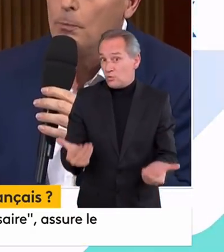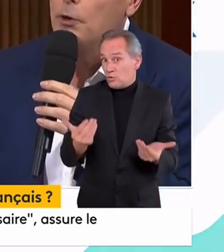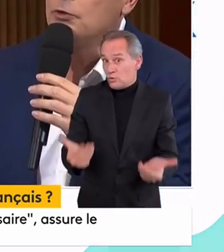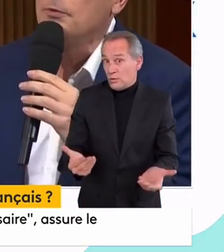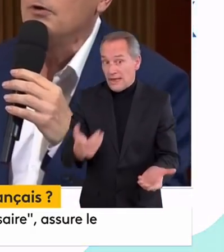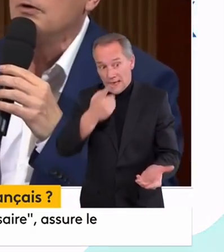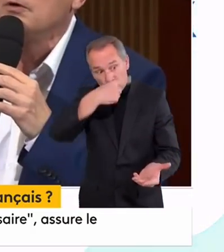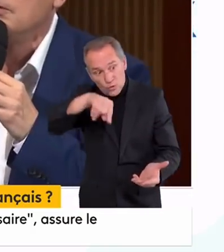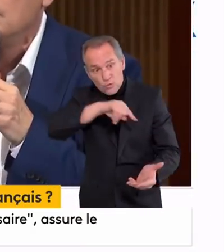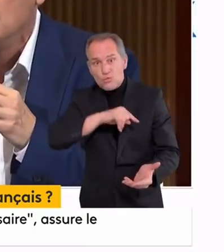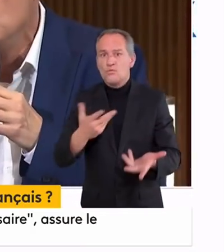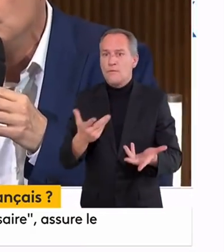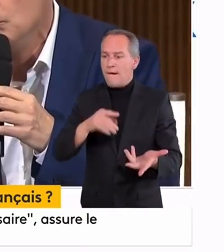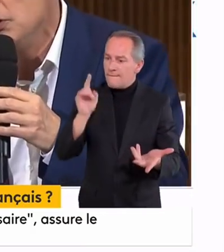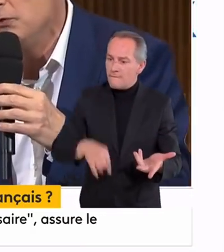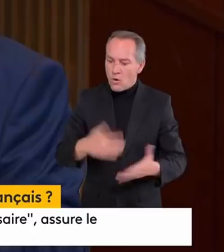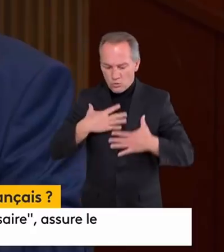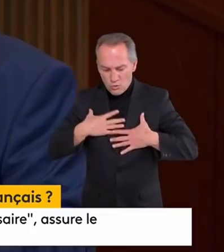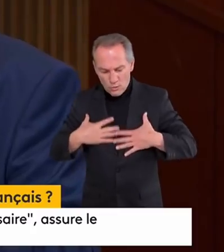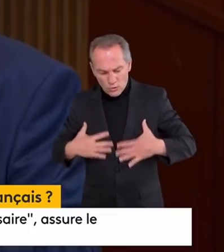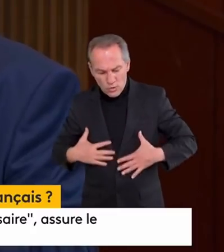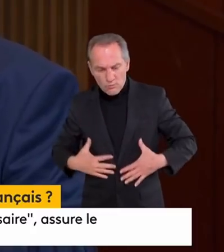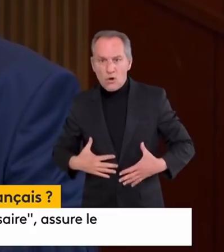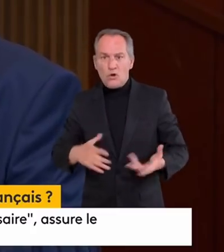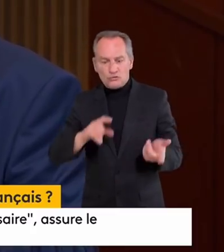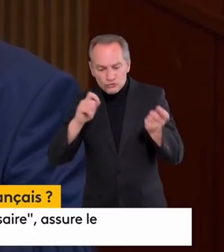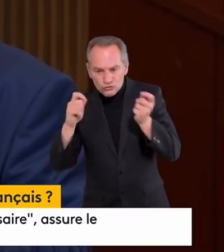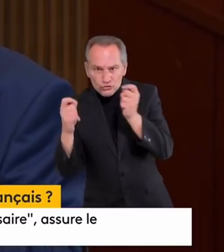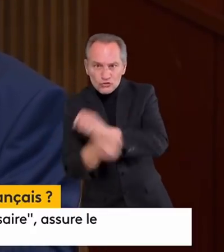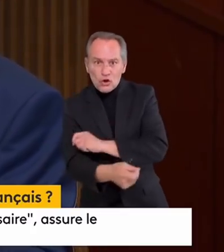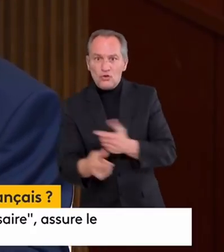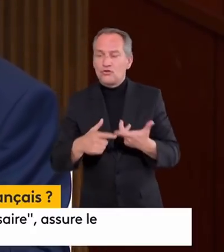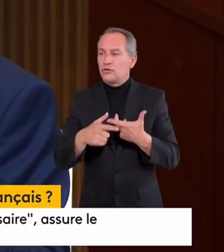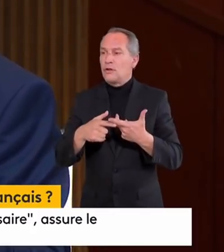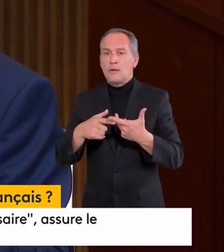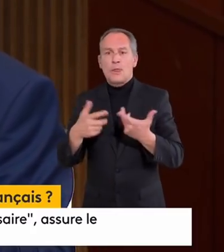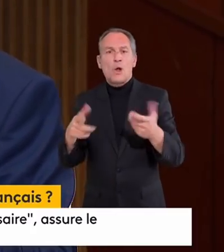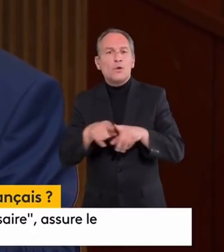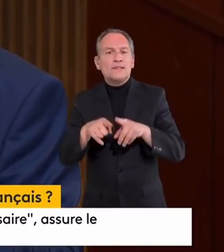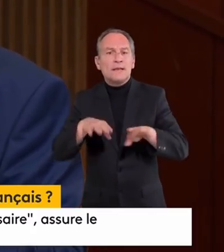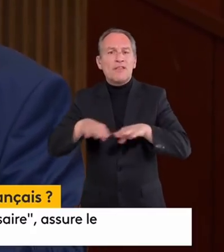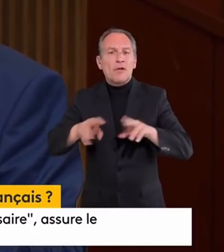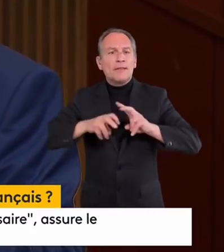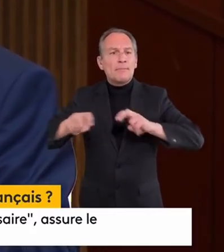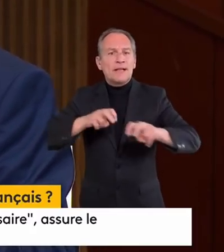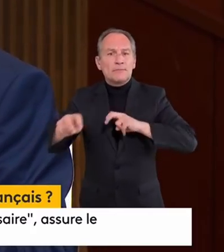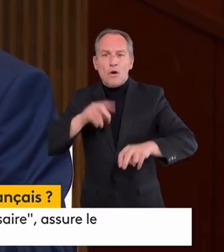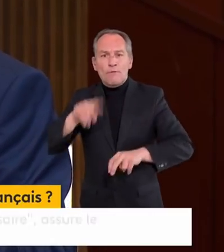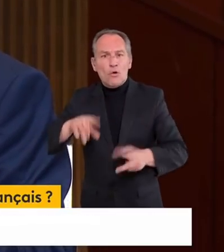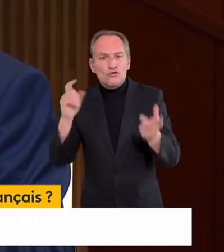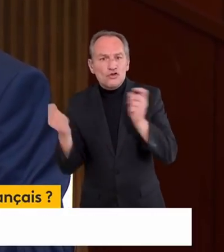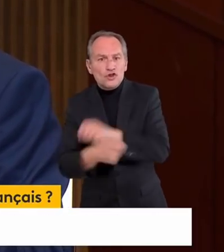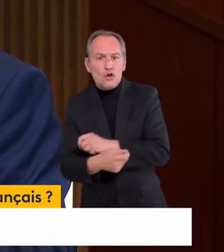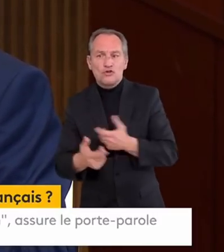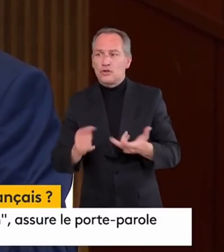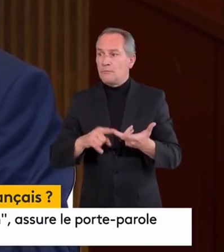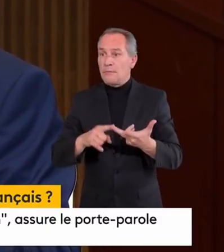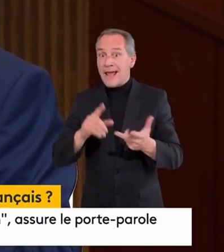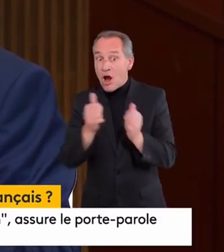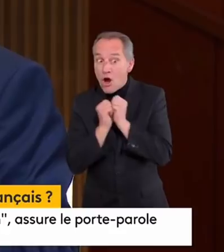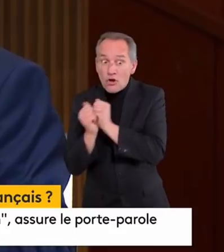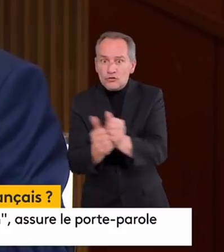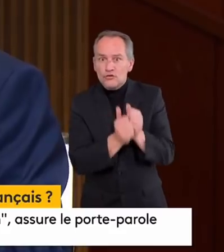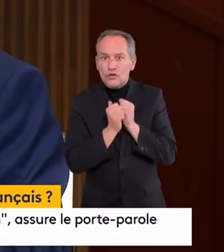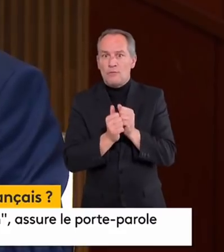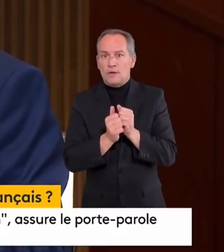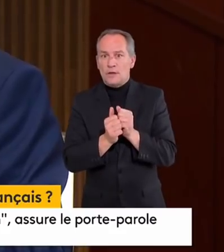nos comportements, modifier nos modes de déplacement, par exemple, mais en le faisant tous ensemble et sans punir,